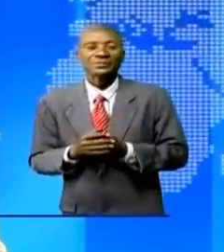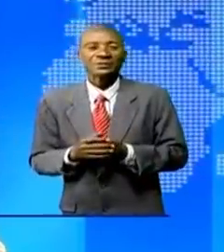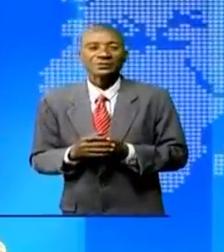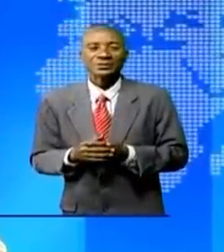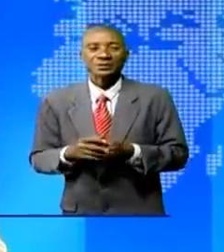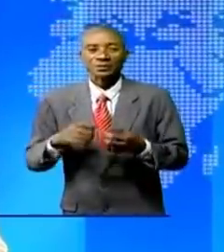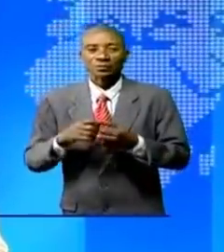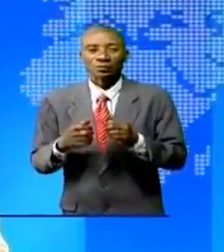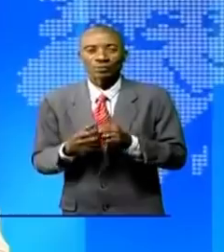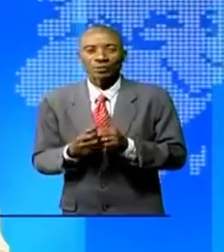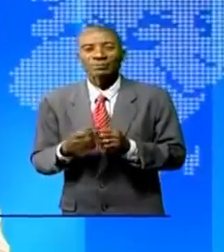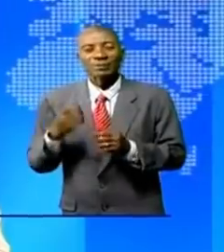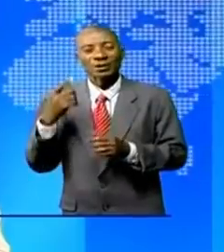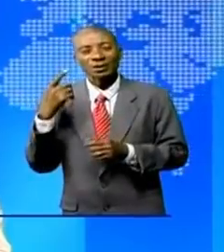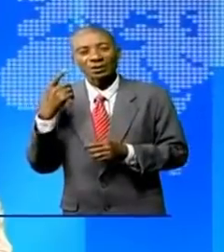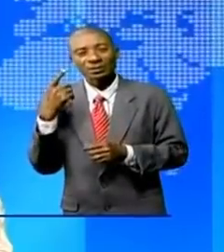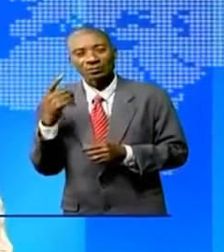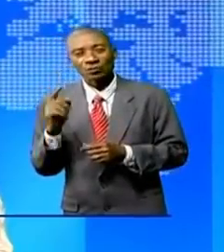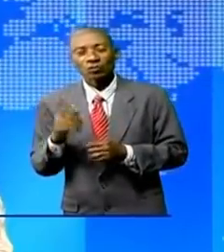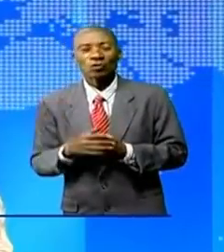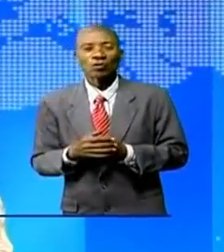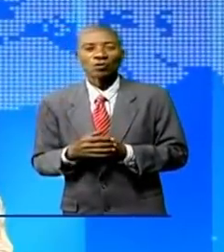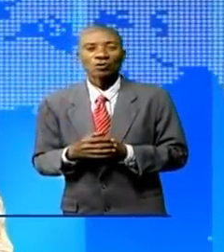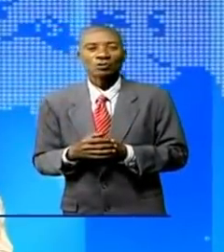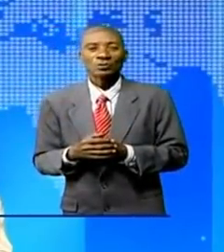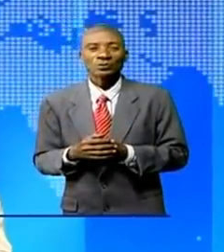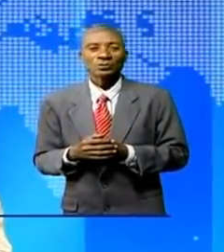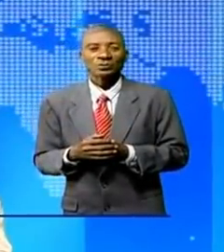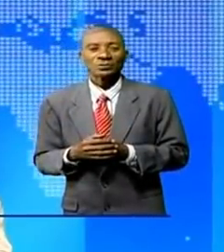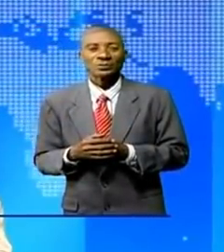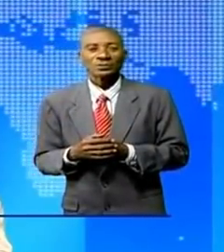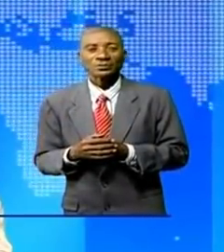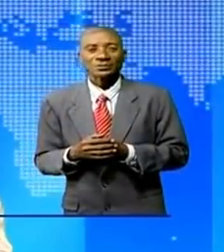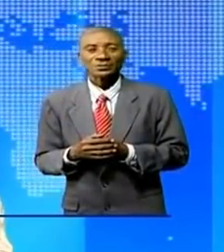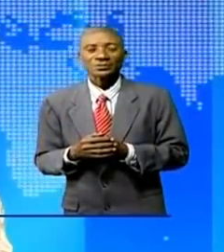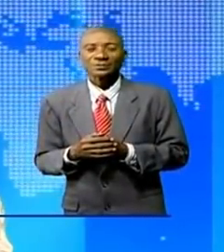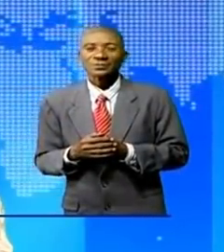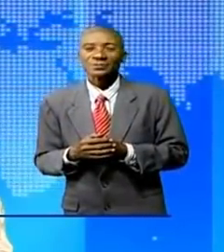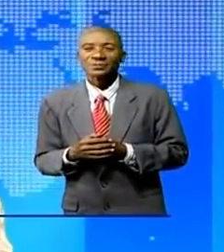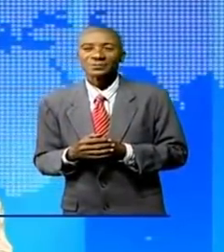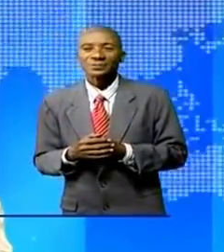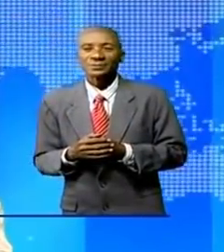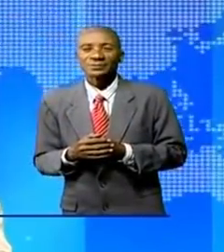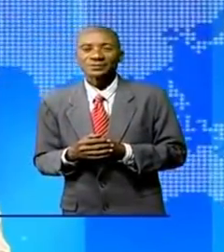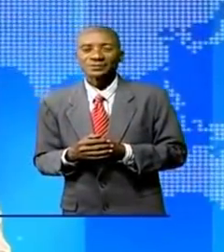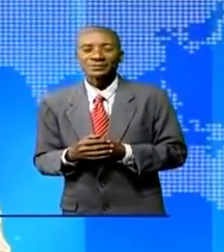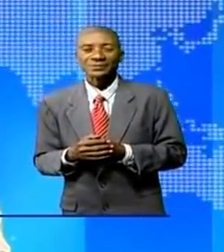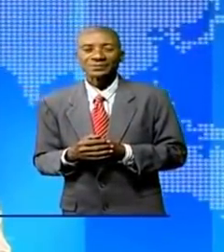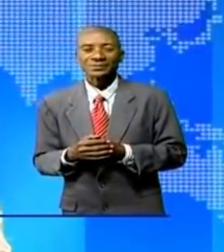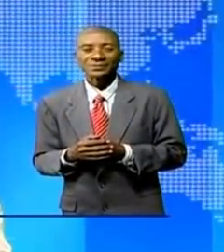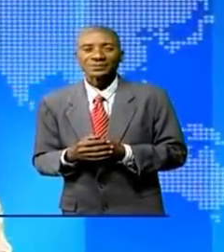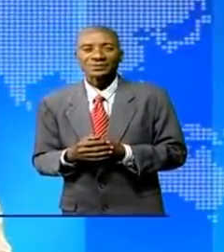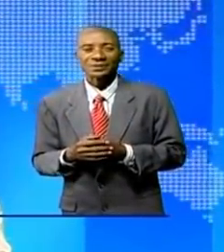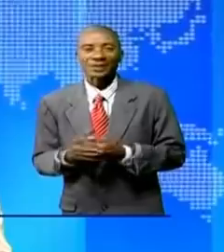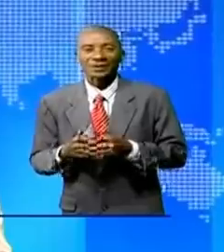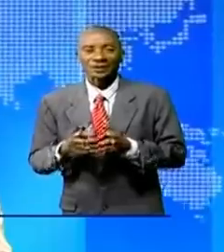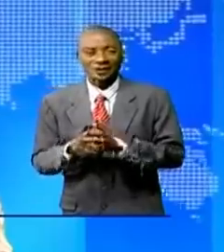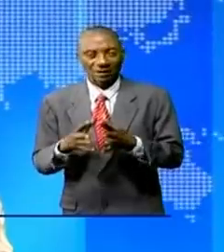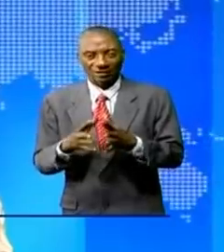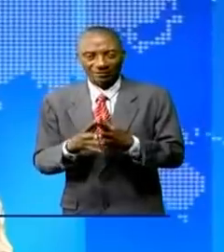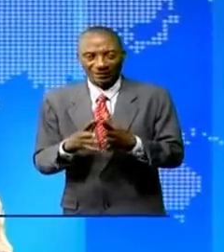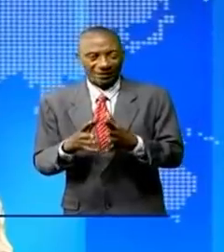intégrationniste du Congo, voilà, j'y arrive, ont été neutralisés par la force de frappe des forces loyalistes dans la